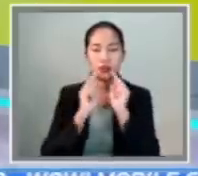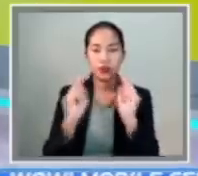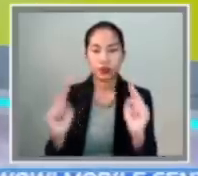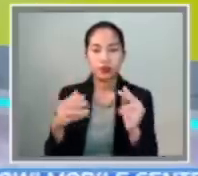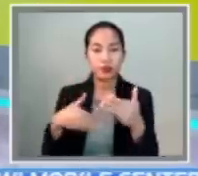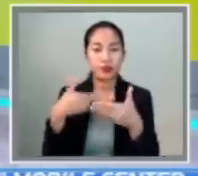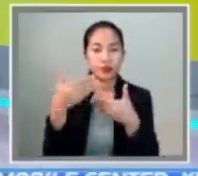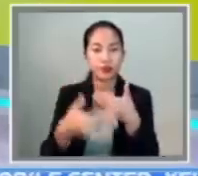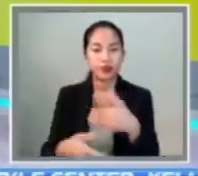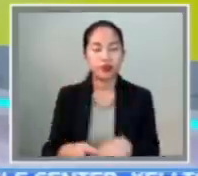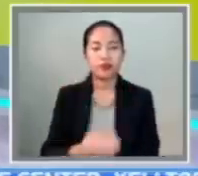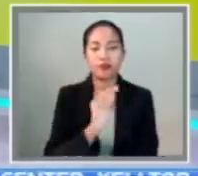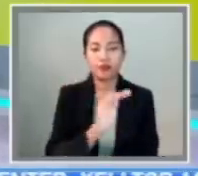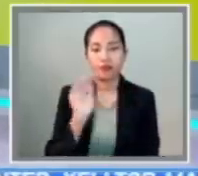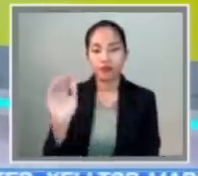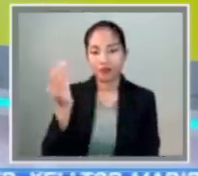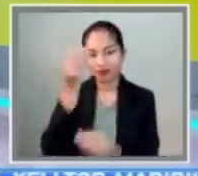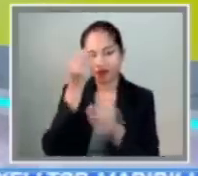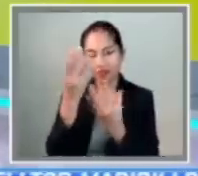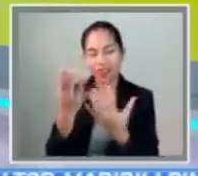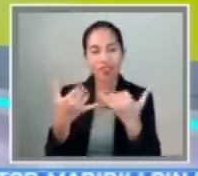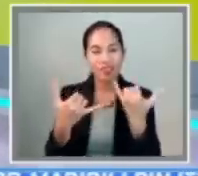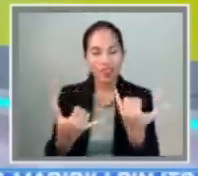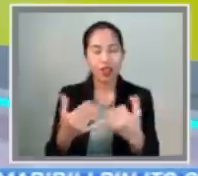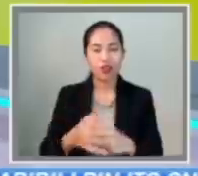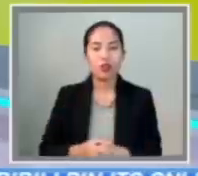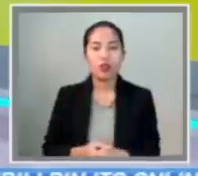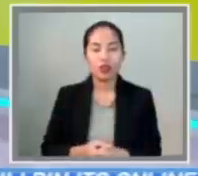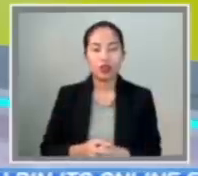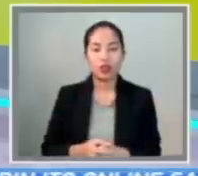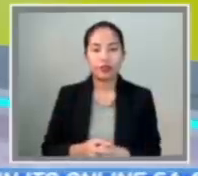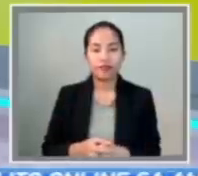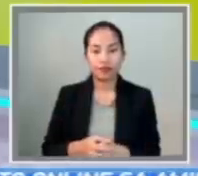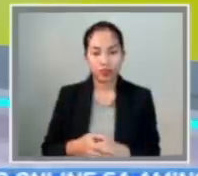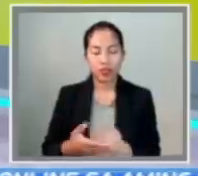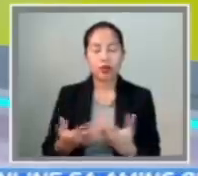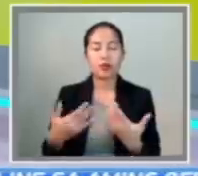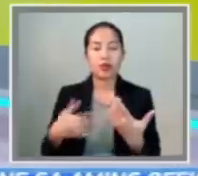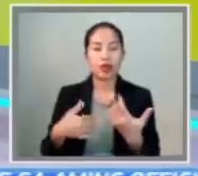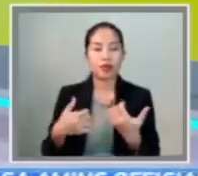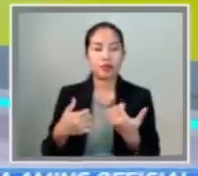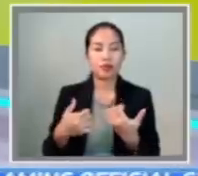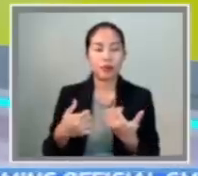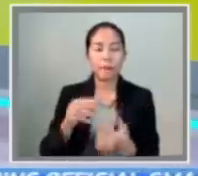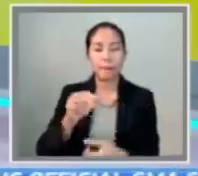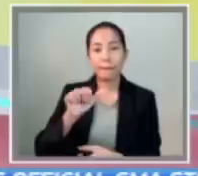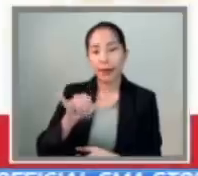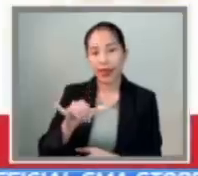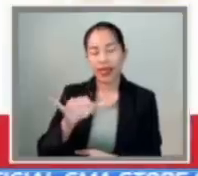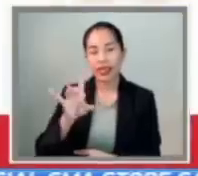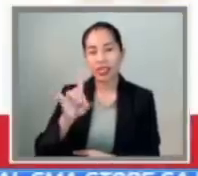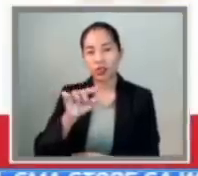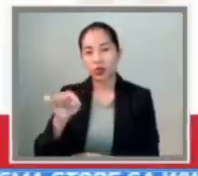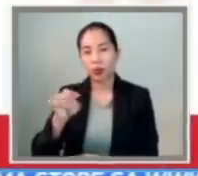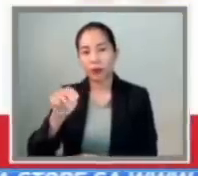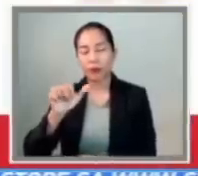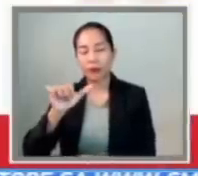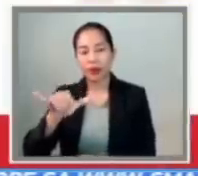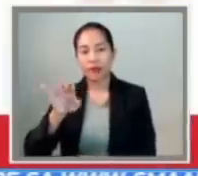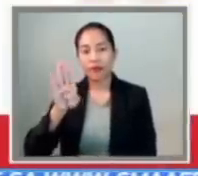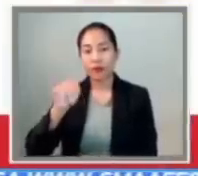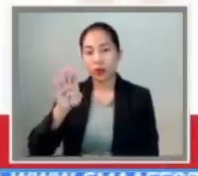29 na linggo ang naitalang bagong kaso ng COVID-19 sa bansa mula May 8 hanggang May 14. Sa datos po ng Department of